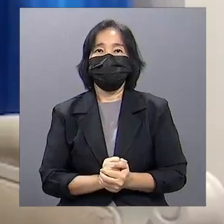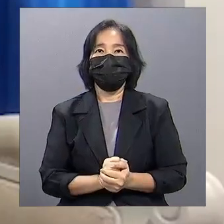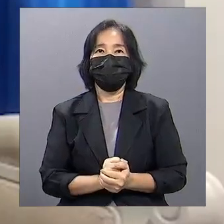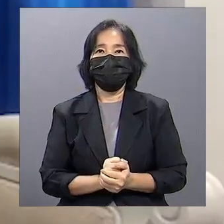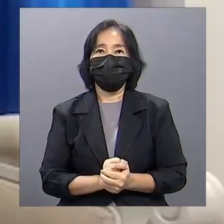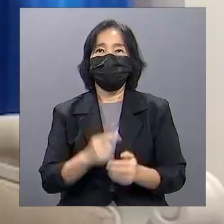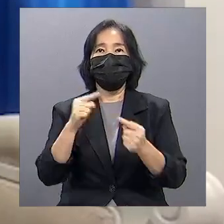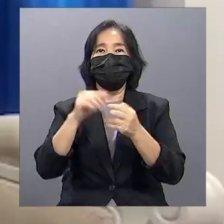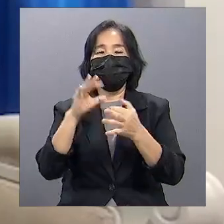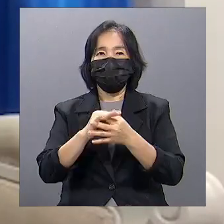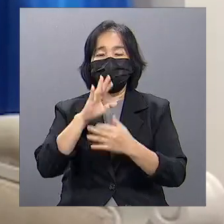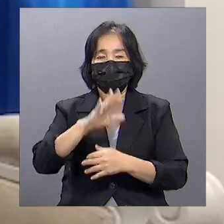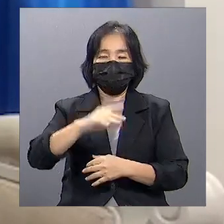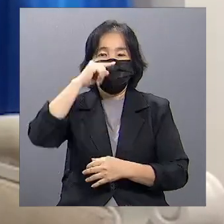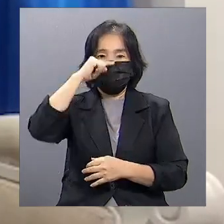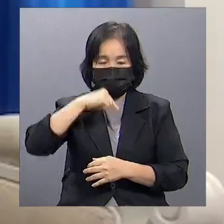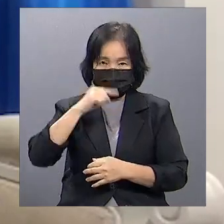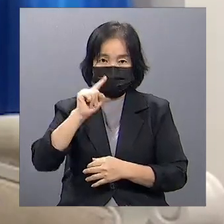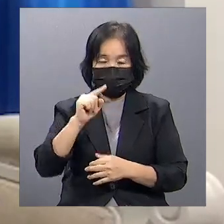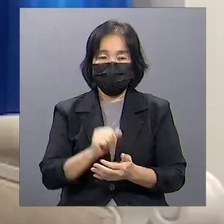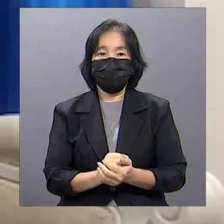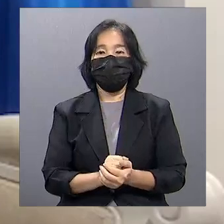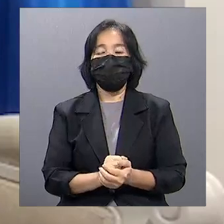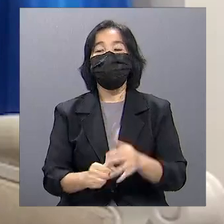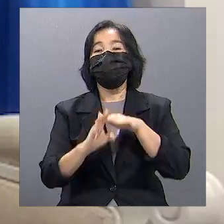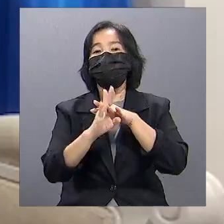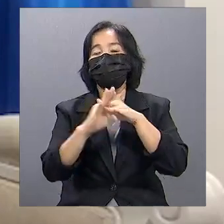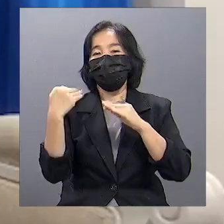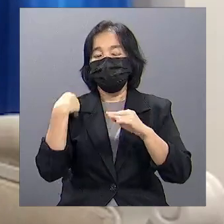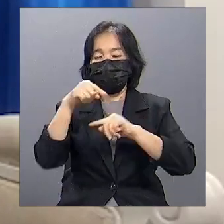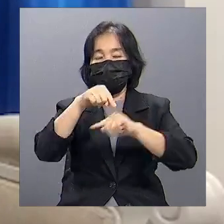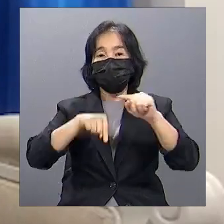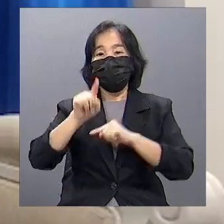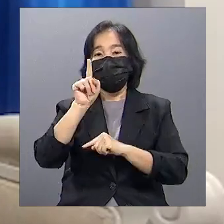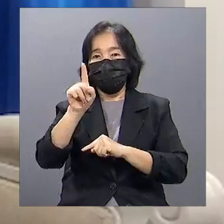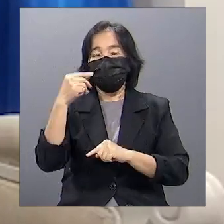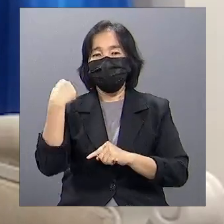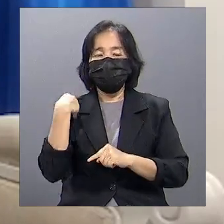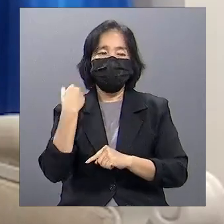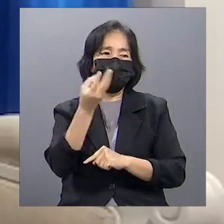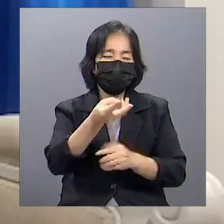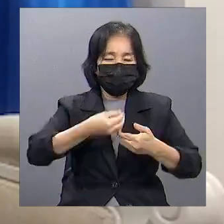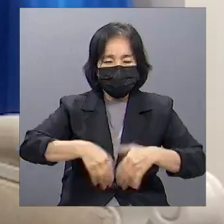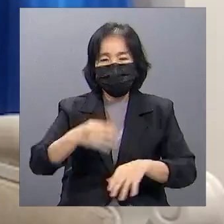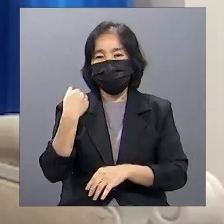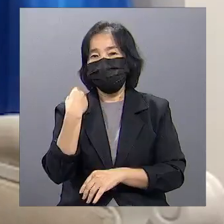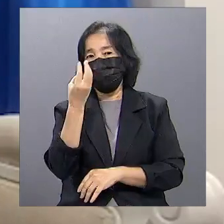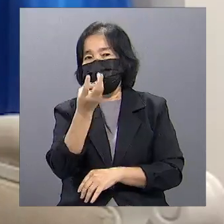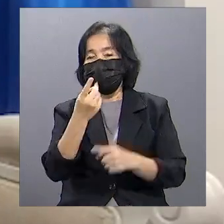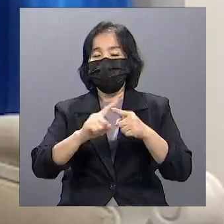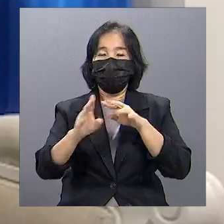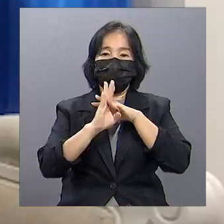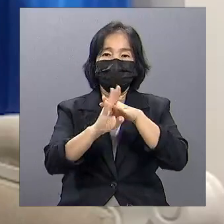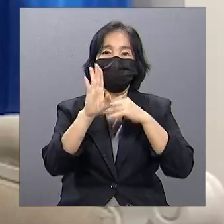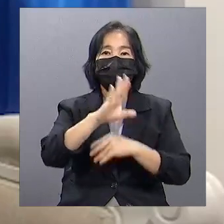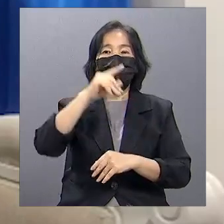ทยเนี่ยก็คือการจับฉลามได้เนี่ยยังน้อยกว่าร้อยละหนึ่งนะคะคือแต่ว่าก็ยังไม่สูงมากและอีกประเด็นหนึ่งก็คือปลาฉลามบ้านเราเนี่ยมีการใช้ประโย